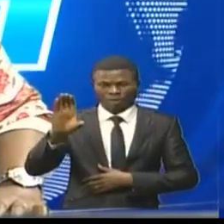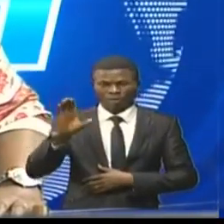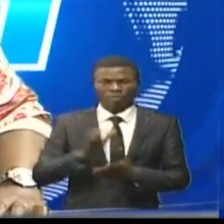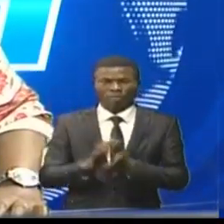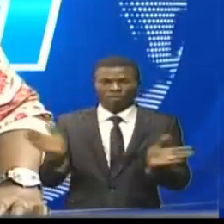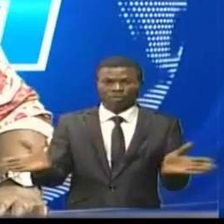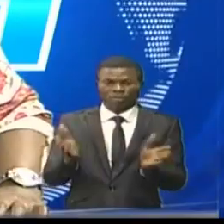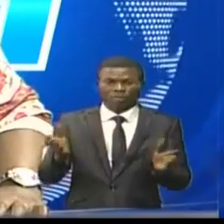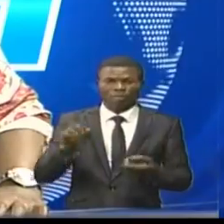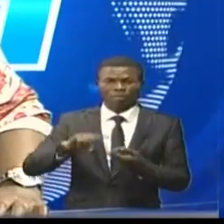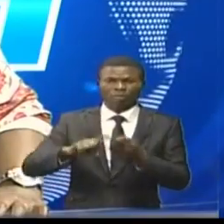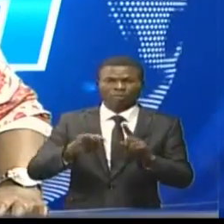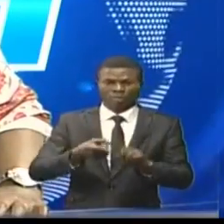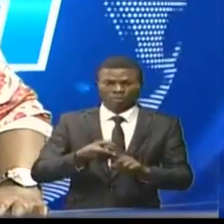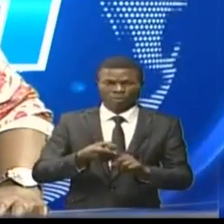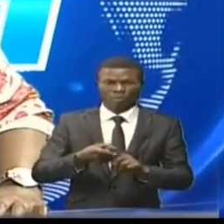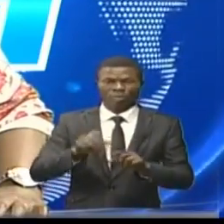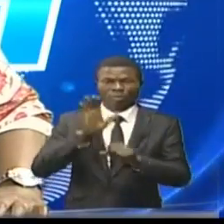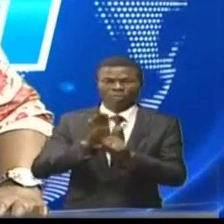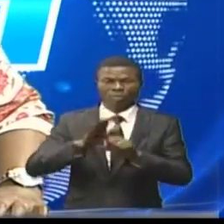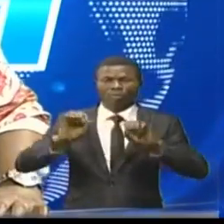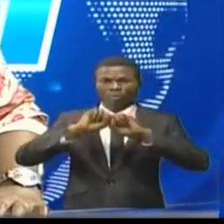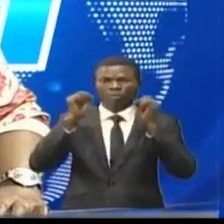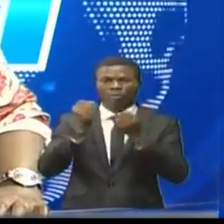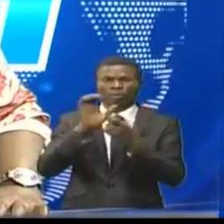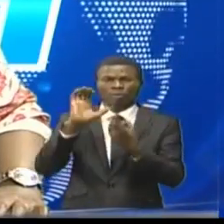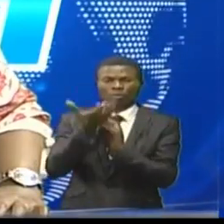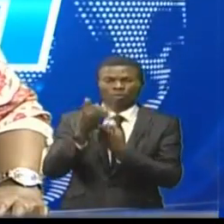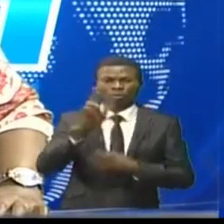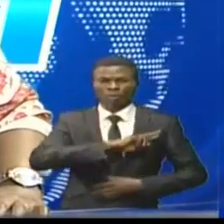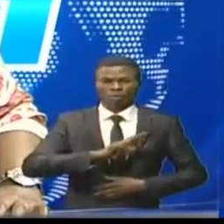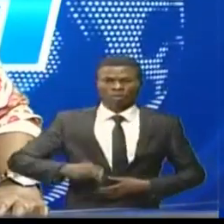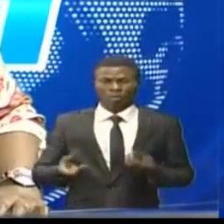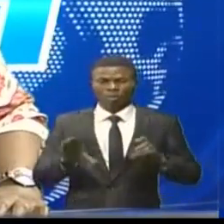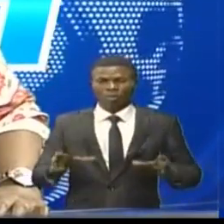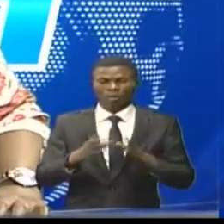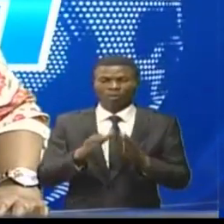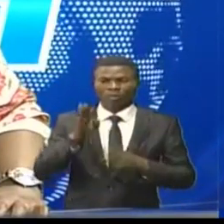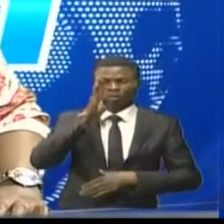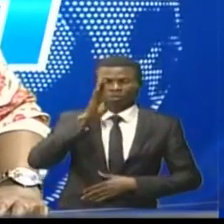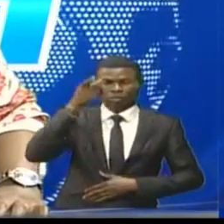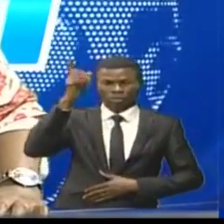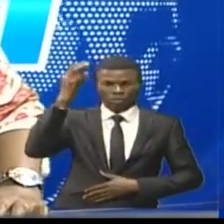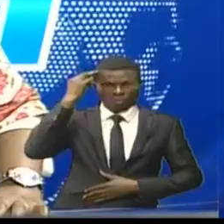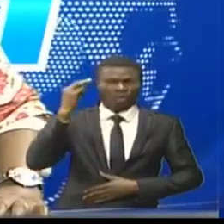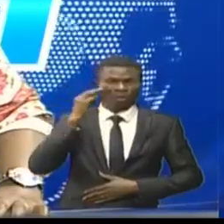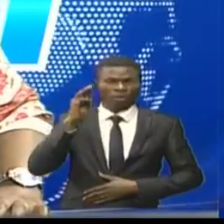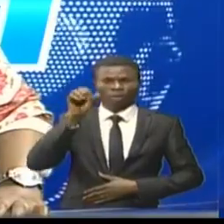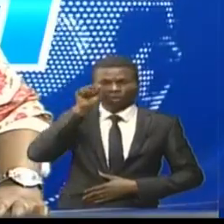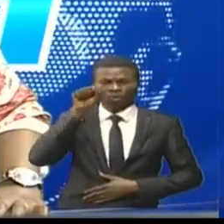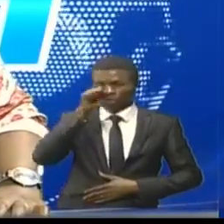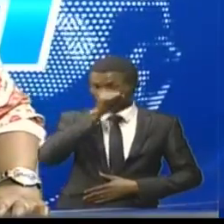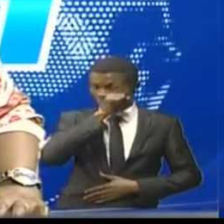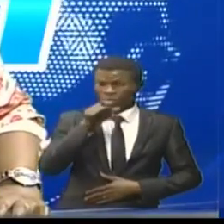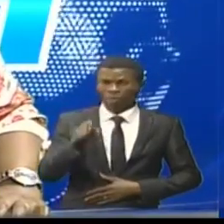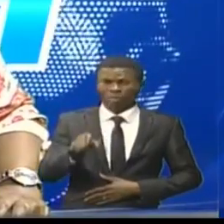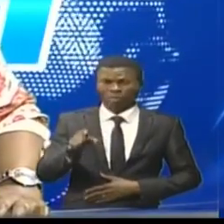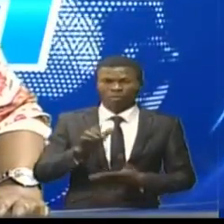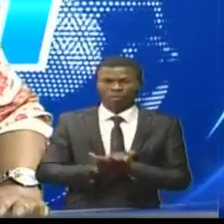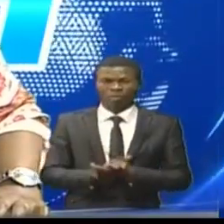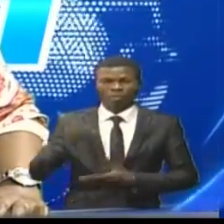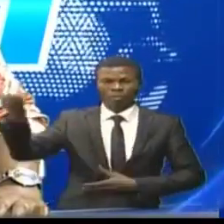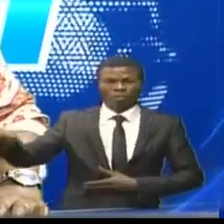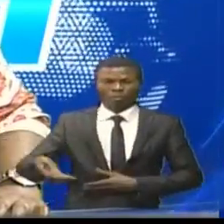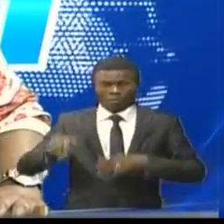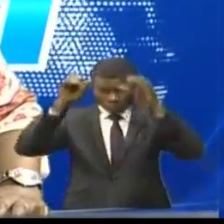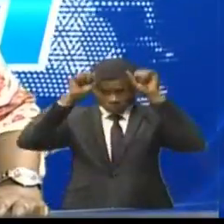Renforcement de la coopération socio-culturelle entre la République démocratique du Congo et la Belgique. Le Premier ministre Jean-Michel Samalou-Kondé a reçu le